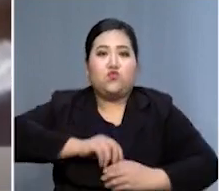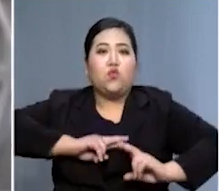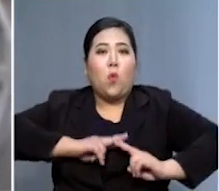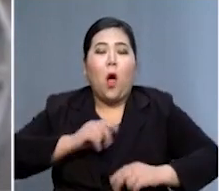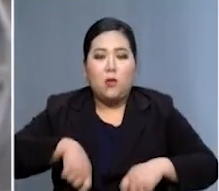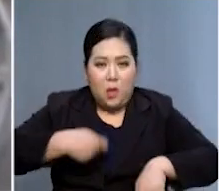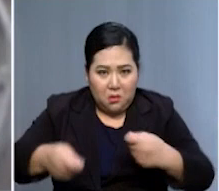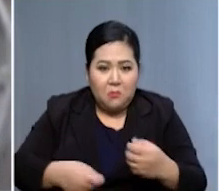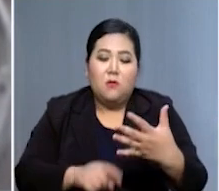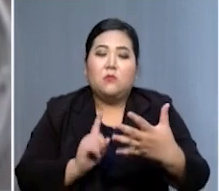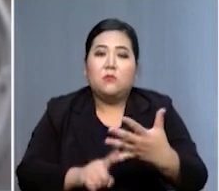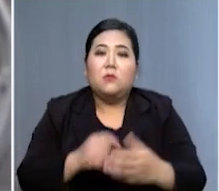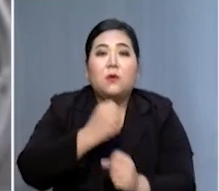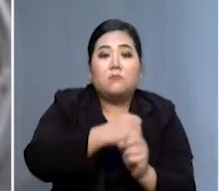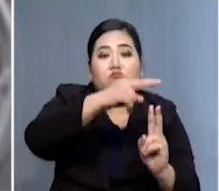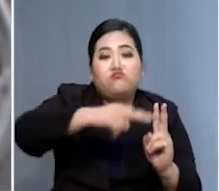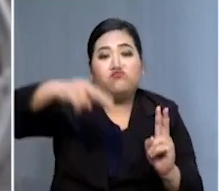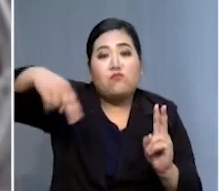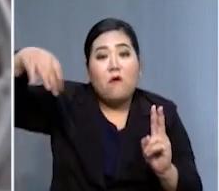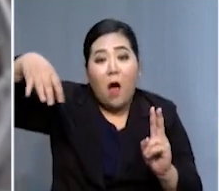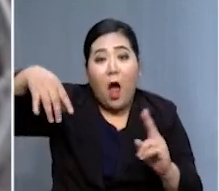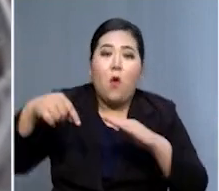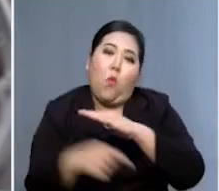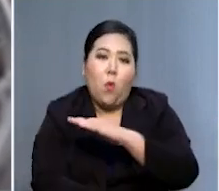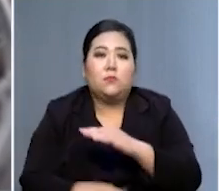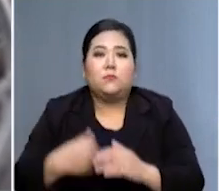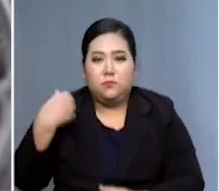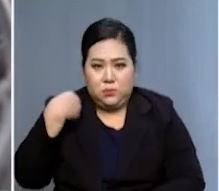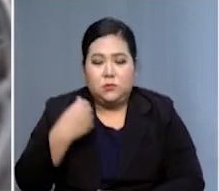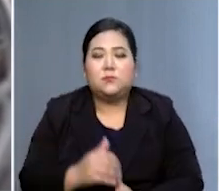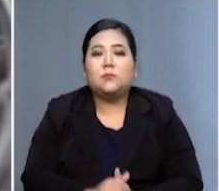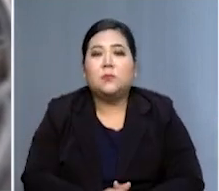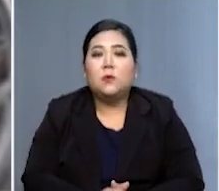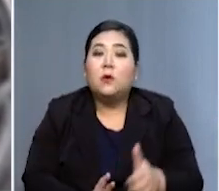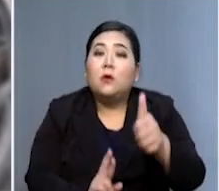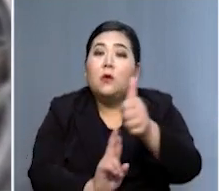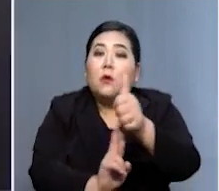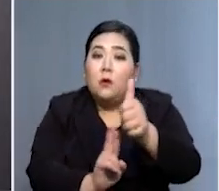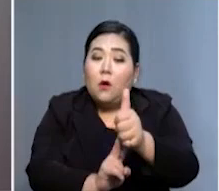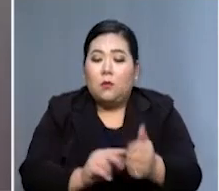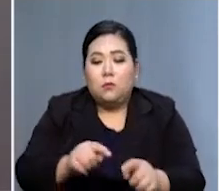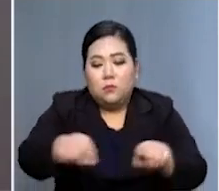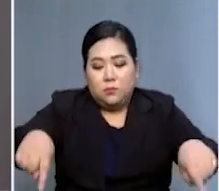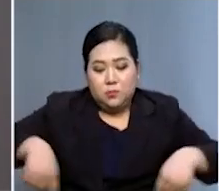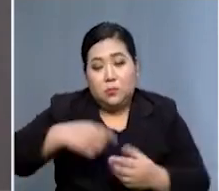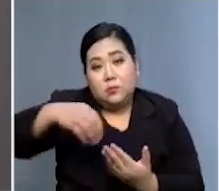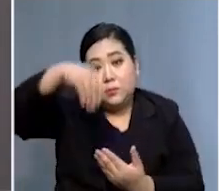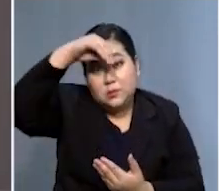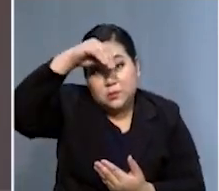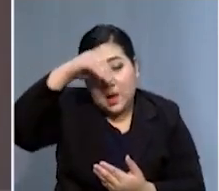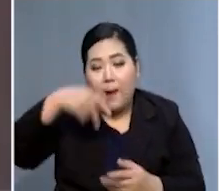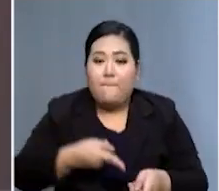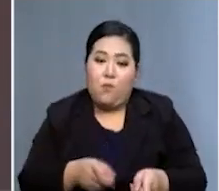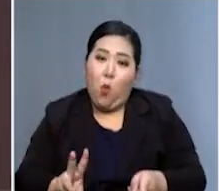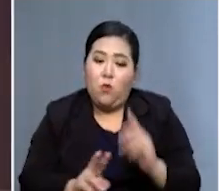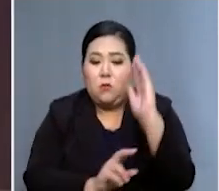ทุจริตโครงการปักเสาไฟฟ้าล่าสุดครับนายจักรินทร์อภิสมัยรองผู้อำนวยการเขตพื้นที่การศึกษาประถมศึกษาสุราษฎร์ธานีเข